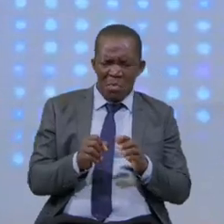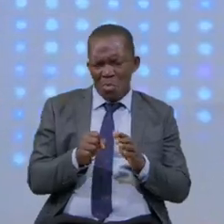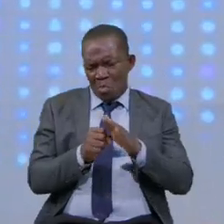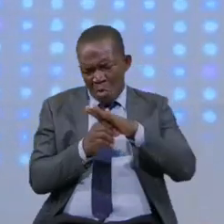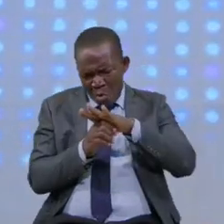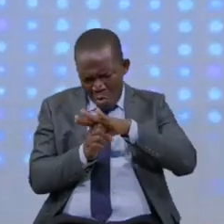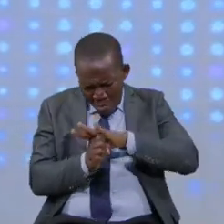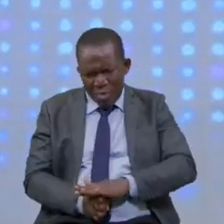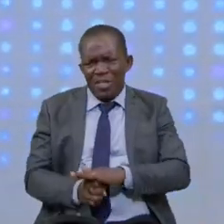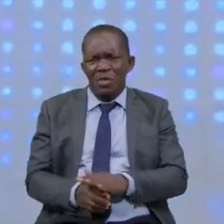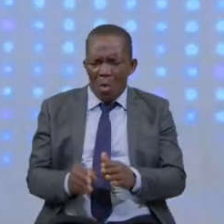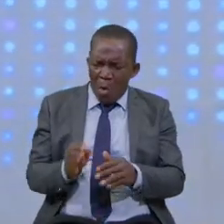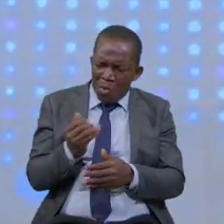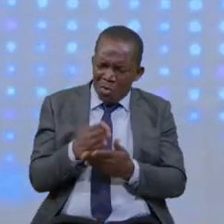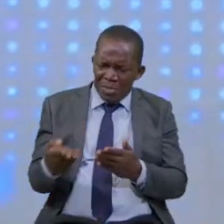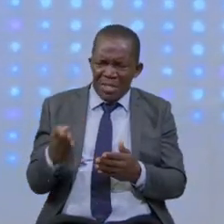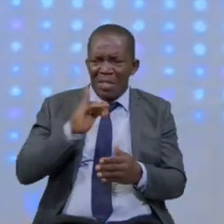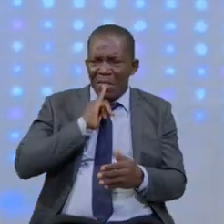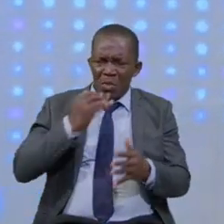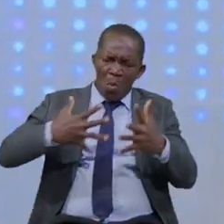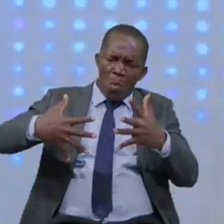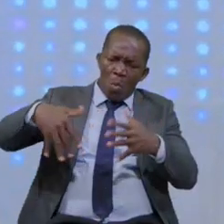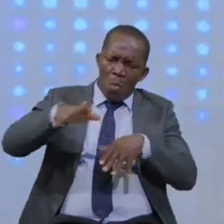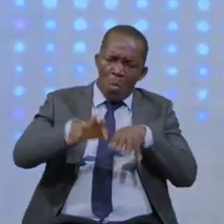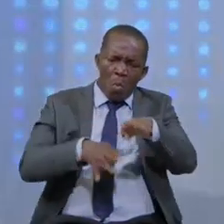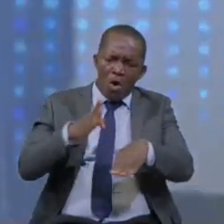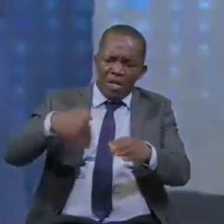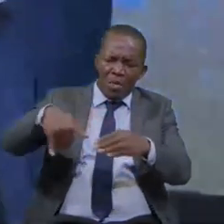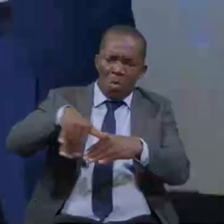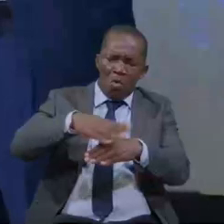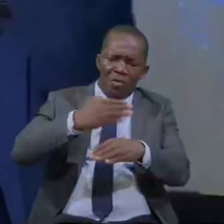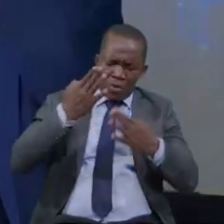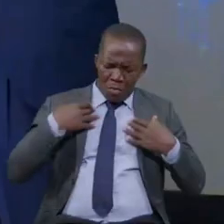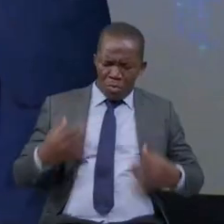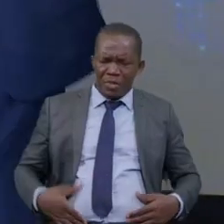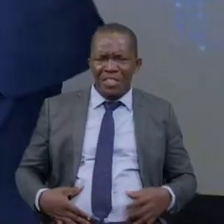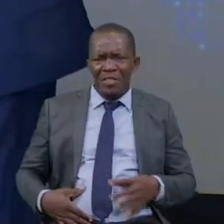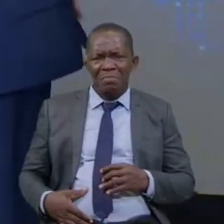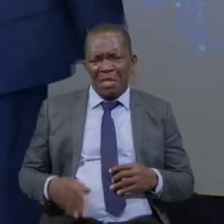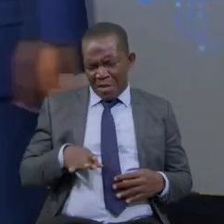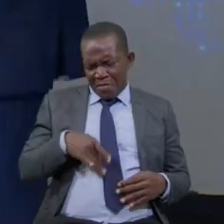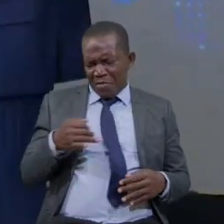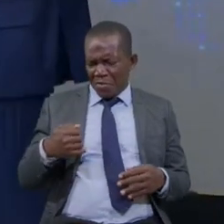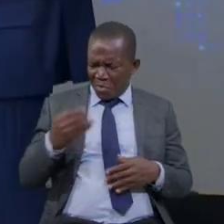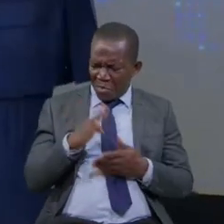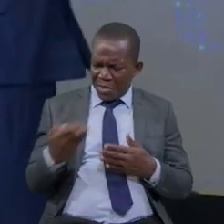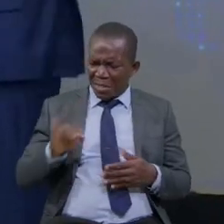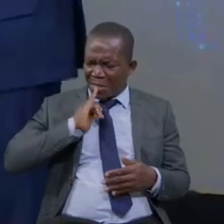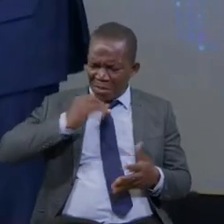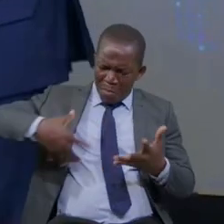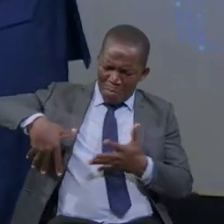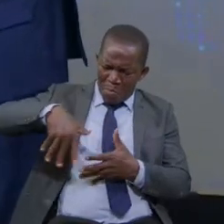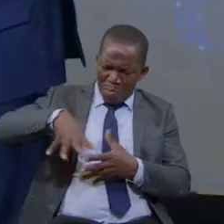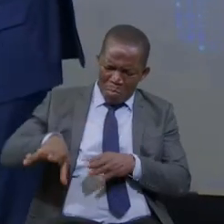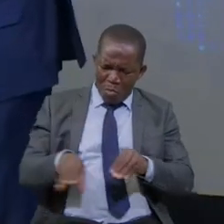quelque chose marche dans mon corps. Quelque chose bouge dans mon ventre. Qu'est-ce